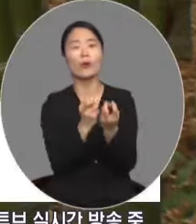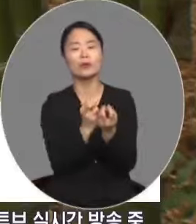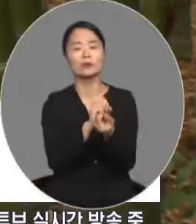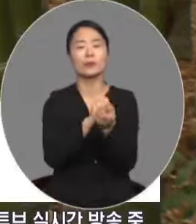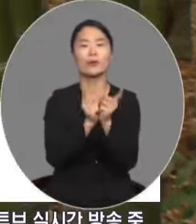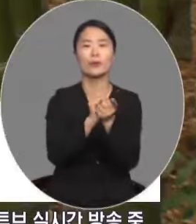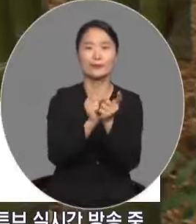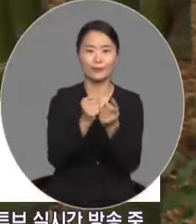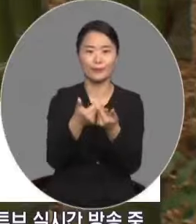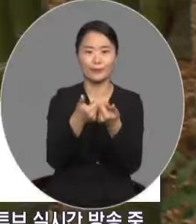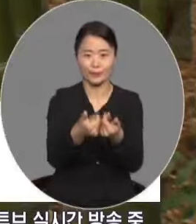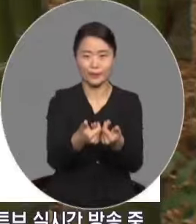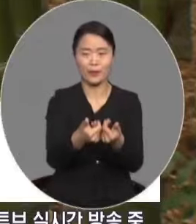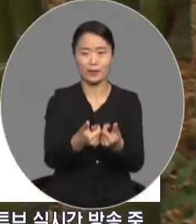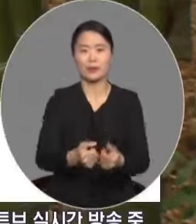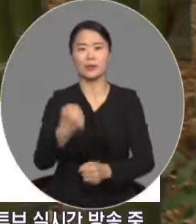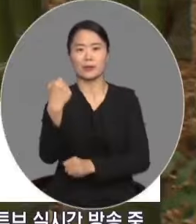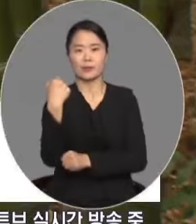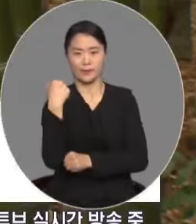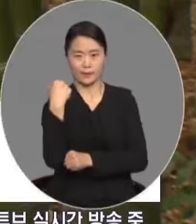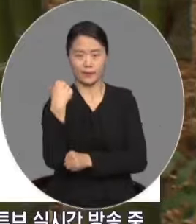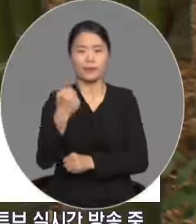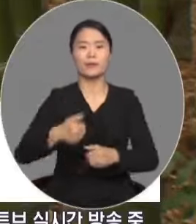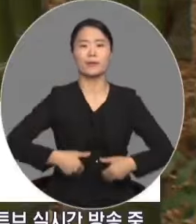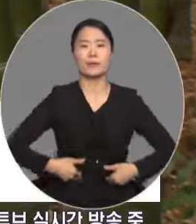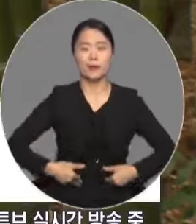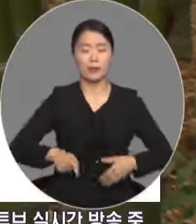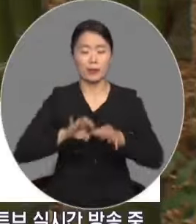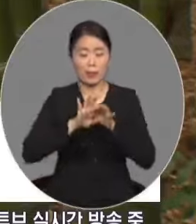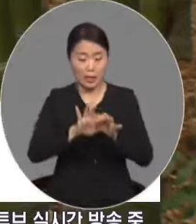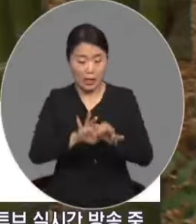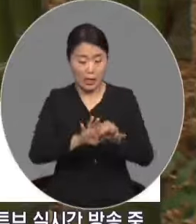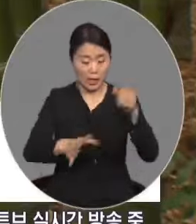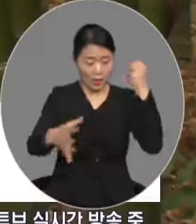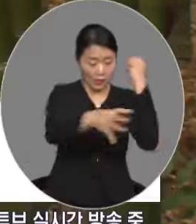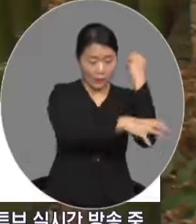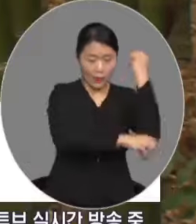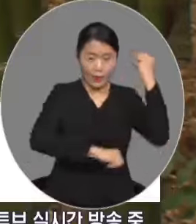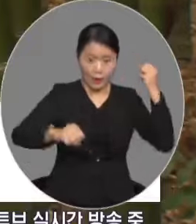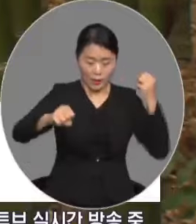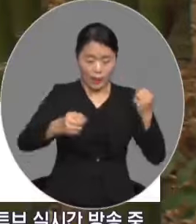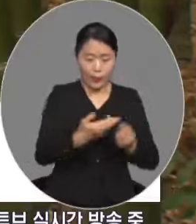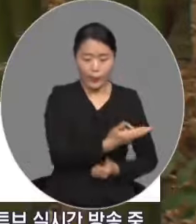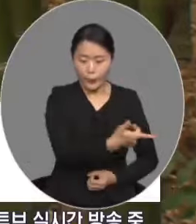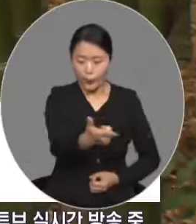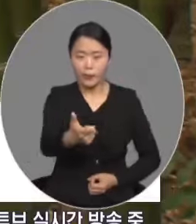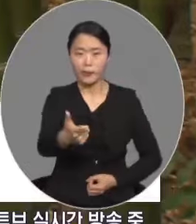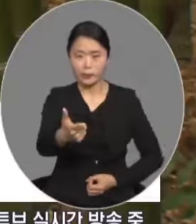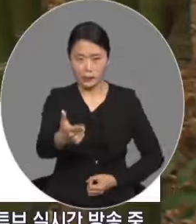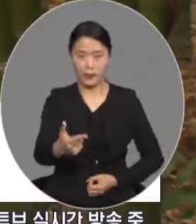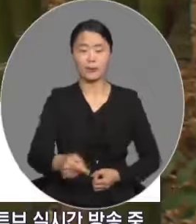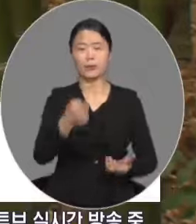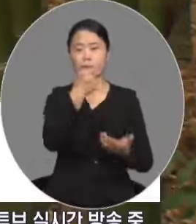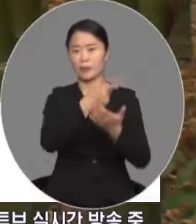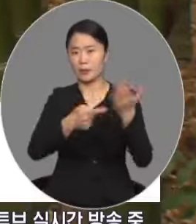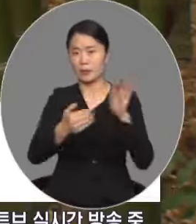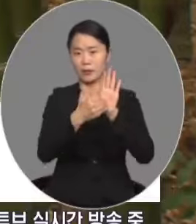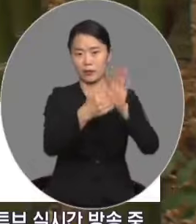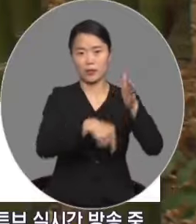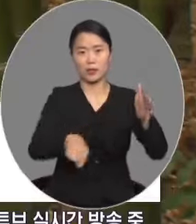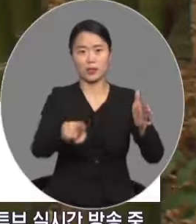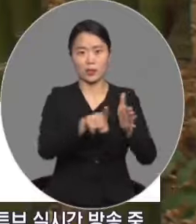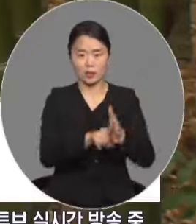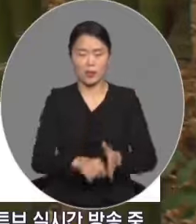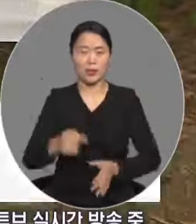버텨줘야 됩니다. 그렇다 보니까 죽순을 채취하게 되면 대나무에 빈 공간이 많이 발생하게 되기 때문에 피해 방지를 위해서라도 대나무는